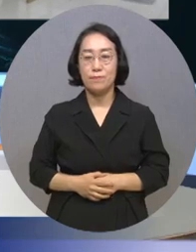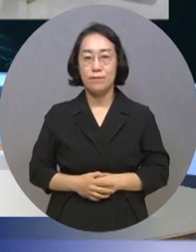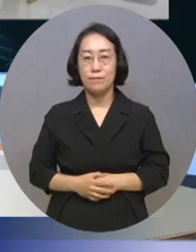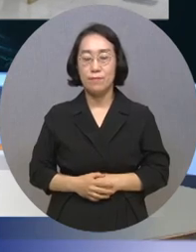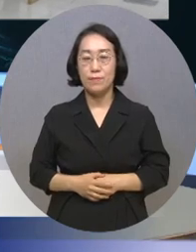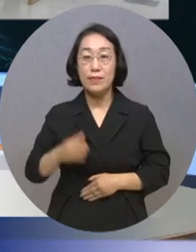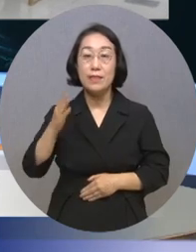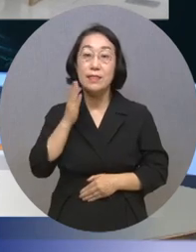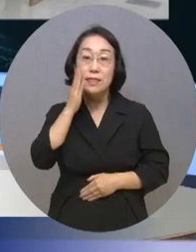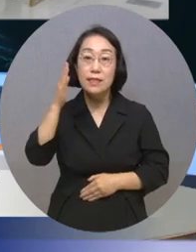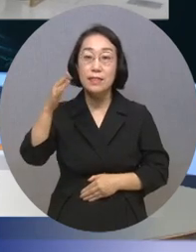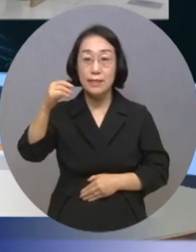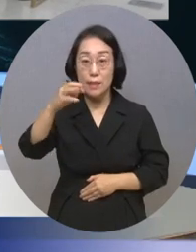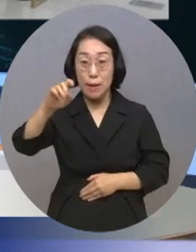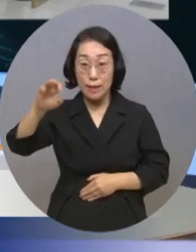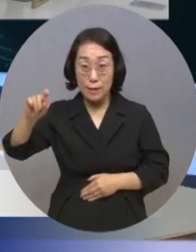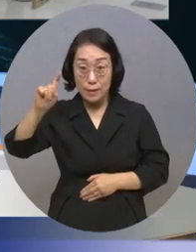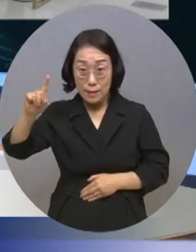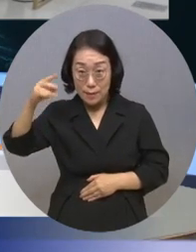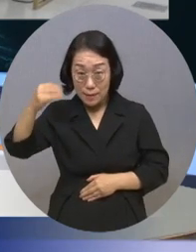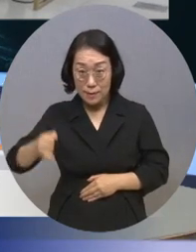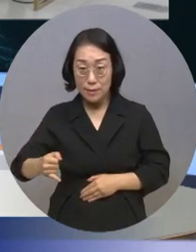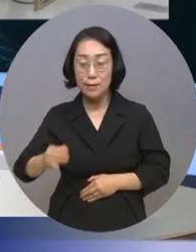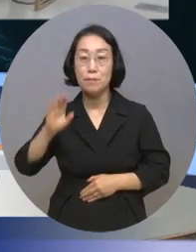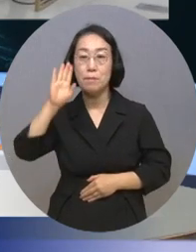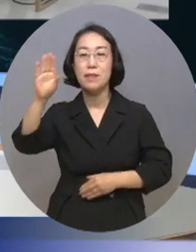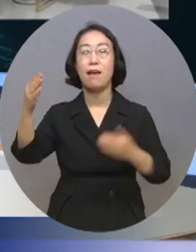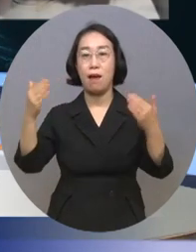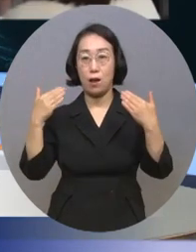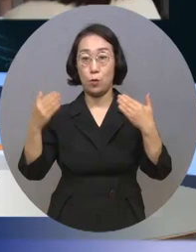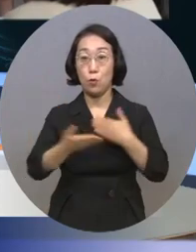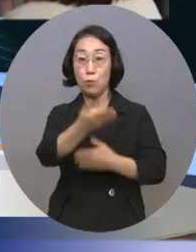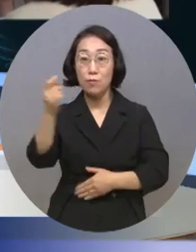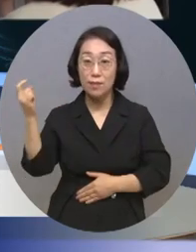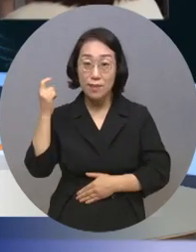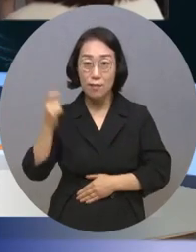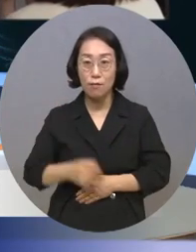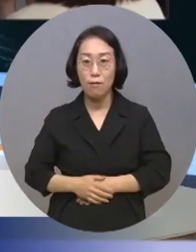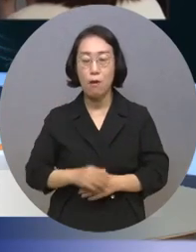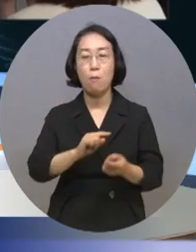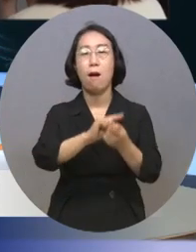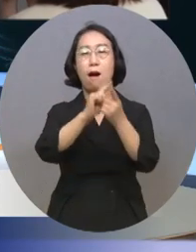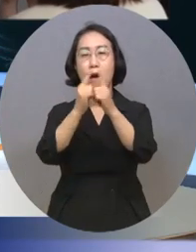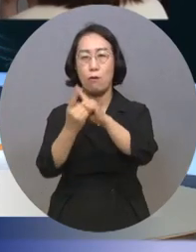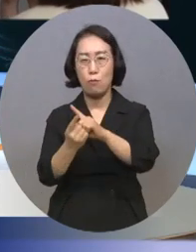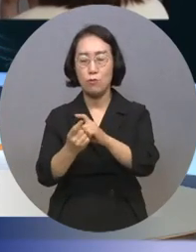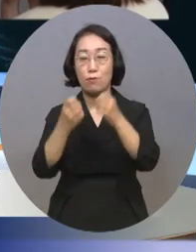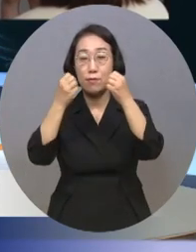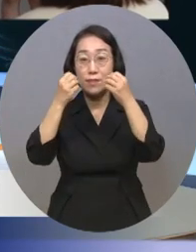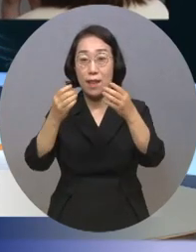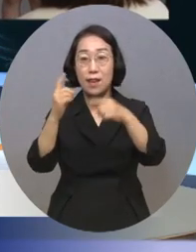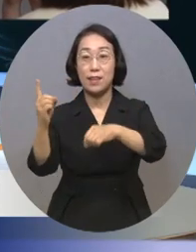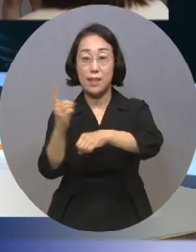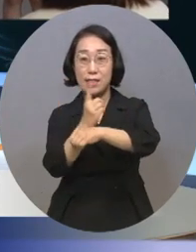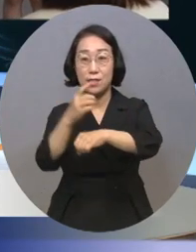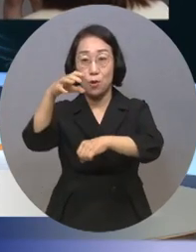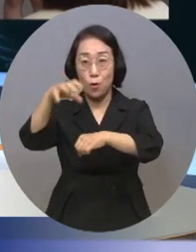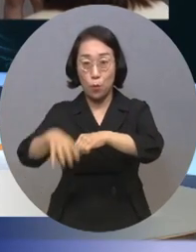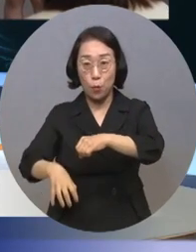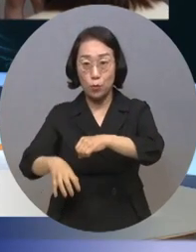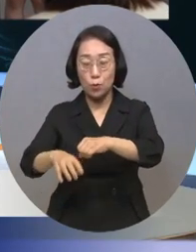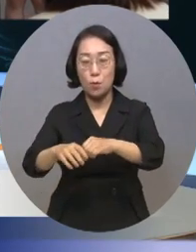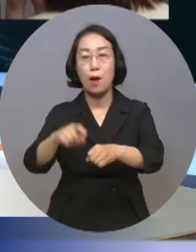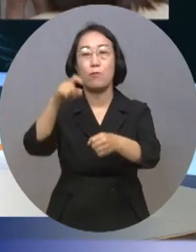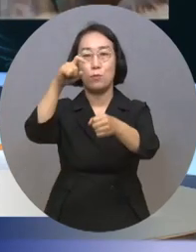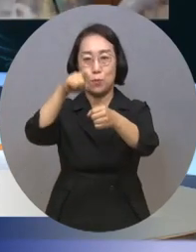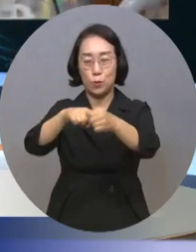그린 스마트 미래 학교 들어보셨나요? 이 노후된 학교를 미래와 꿈을 잇는 친환경 디지털 공간으로 바꾸는